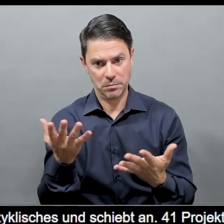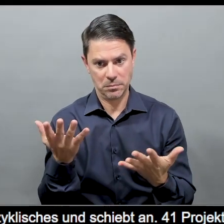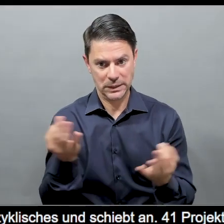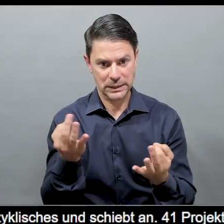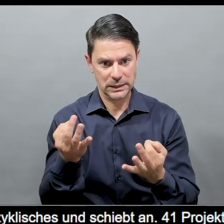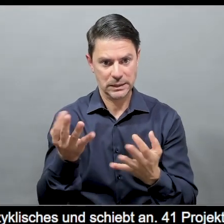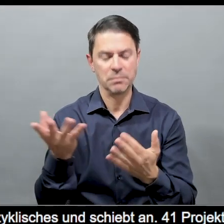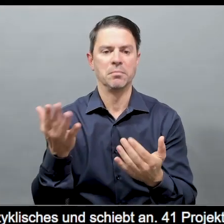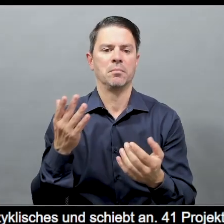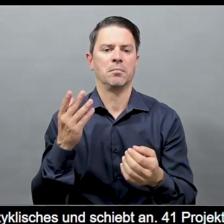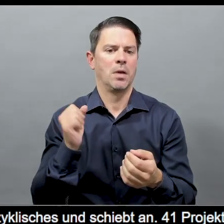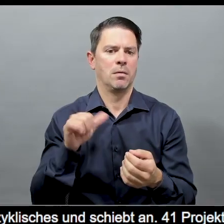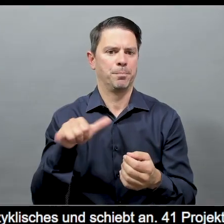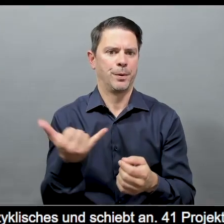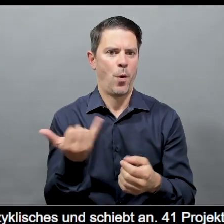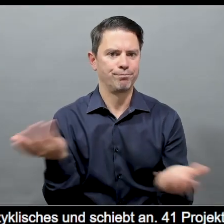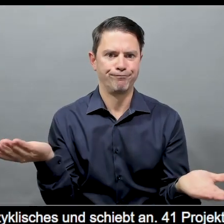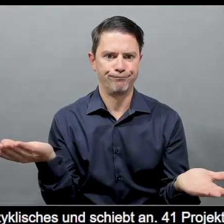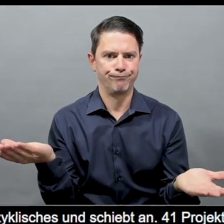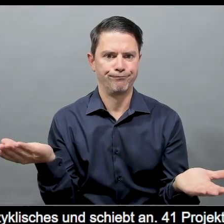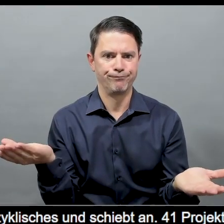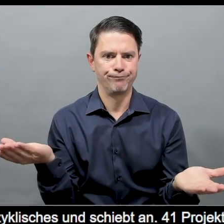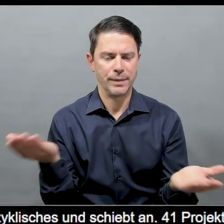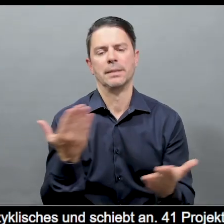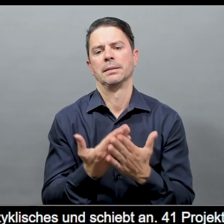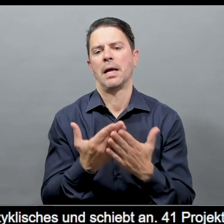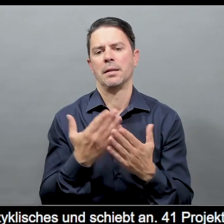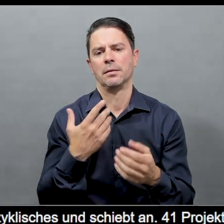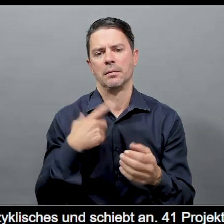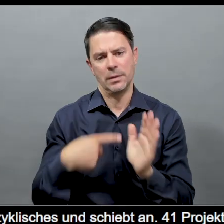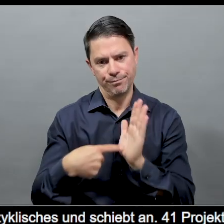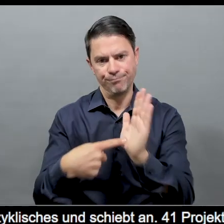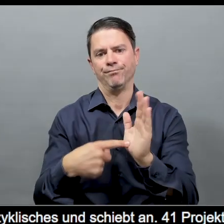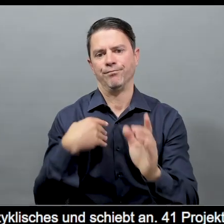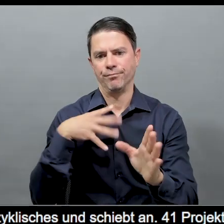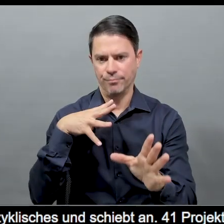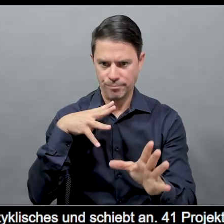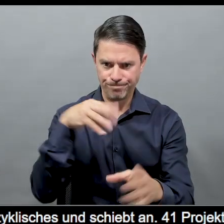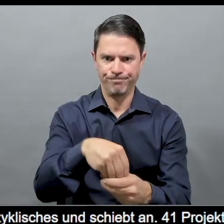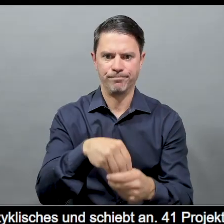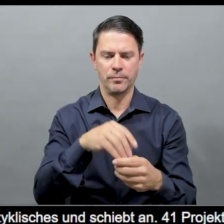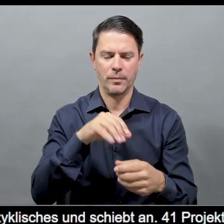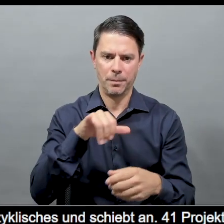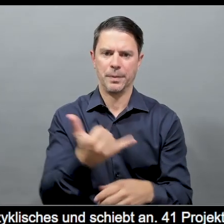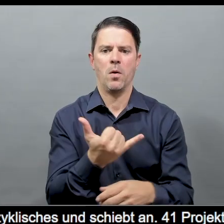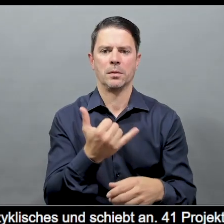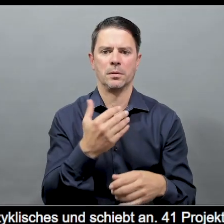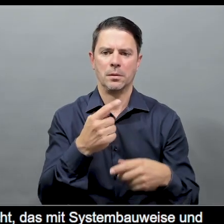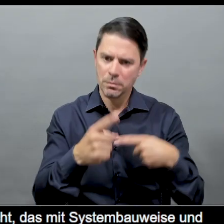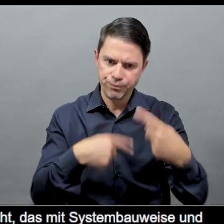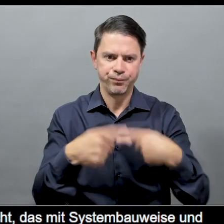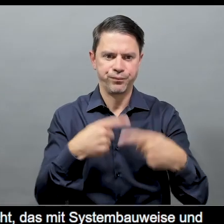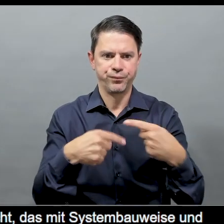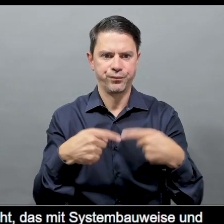Siedlungswerk Nürnberg ansprechen. Und das sind jetzt nicht irgendwelche Fantasiezahlen, sondern ganz realistisch bis Ende 2023 werden